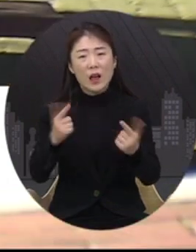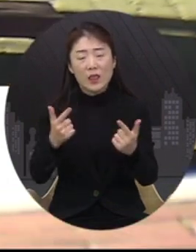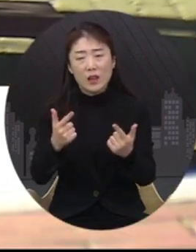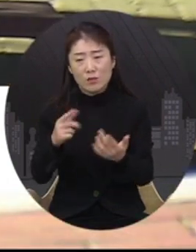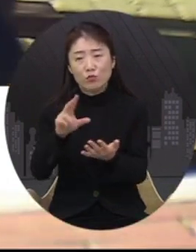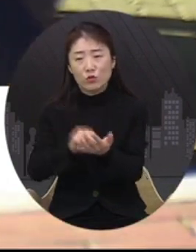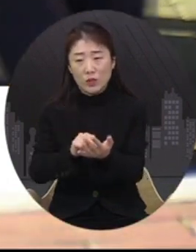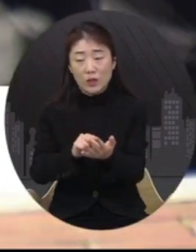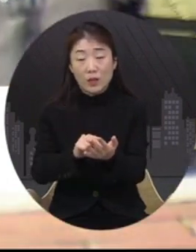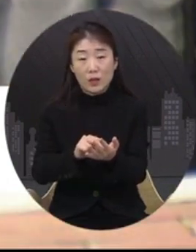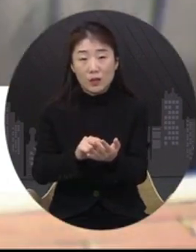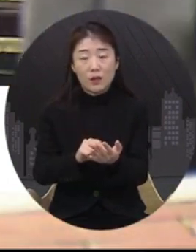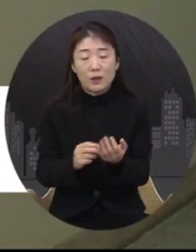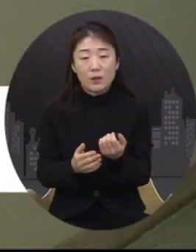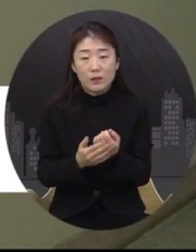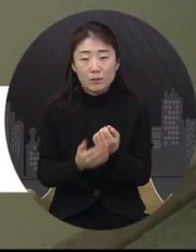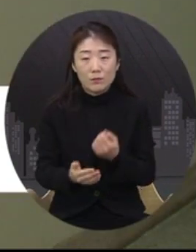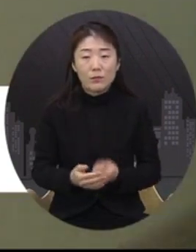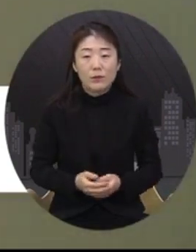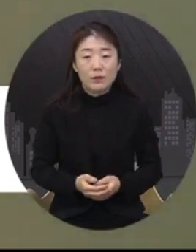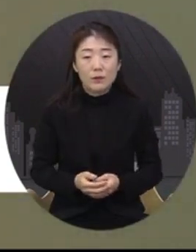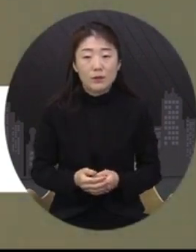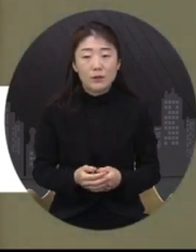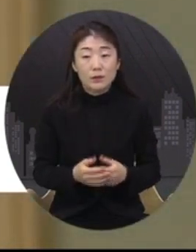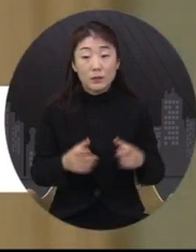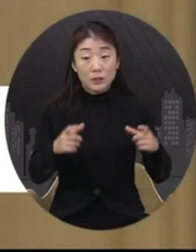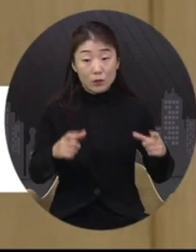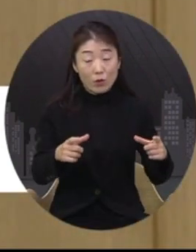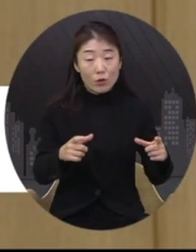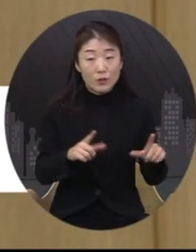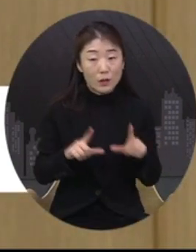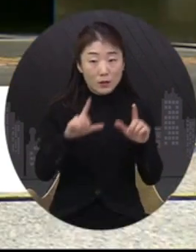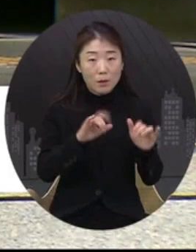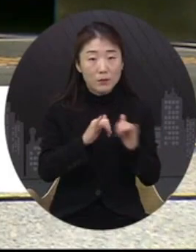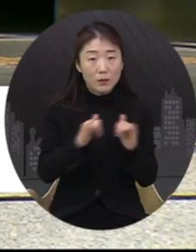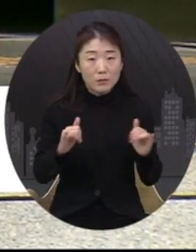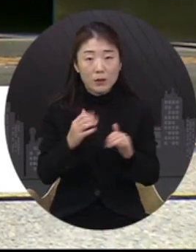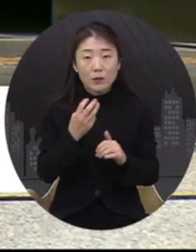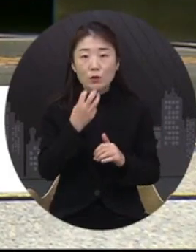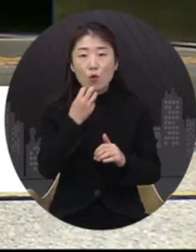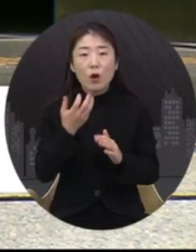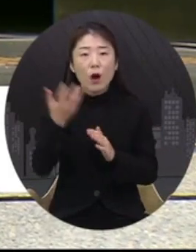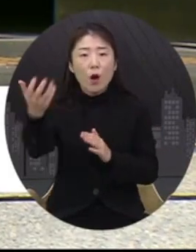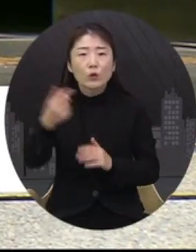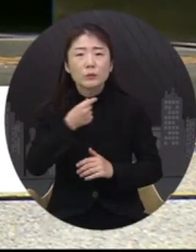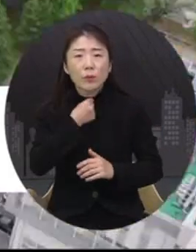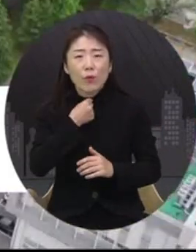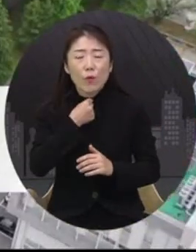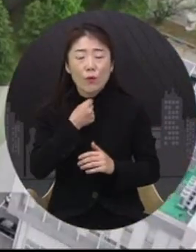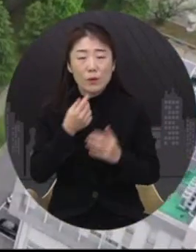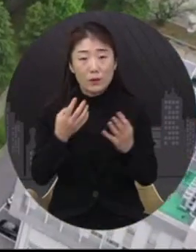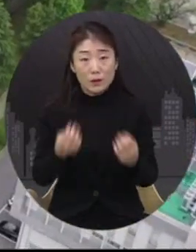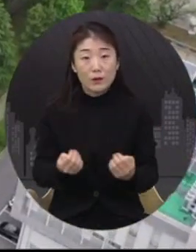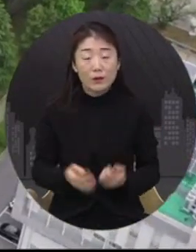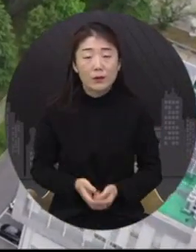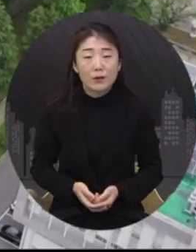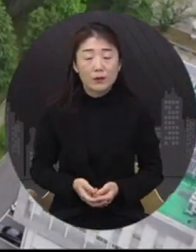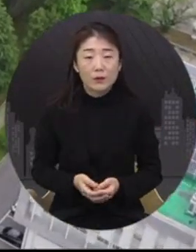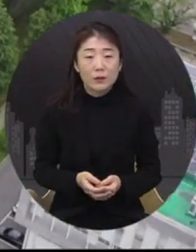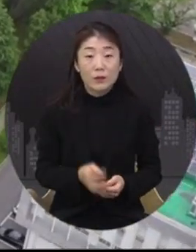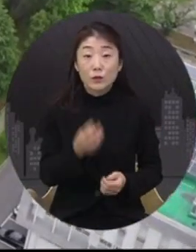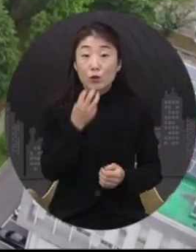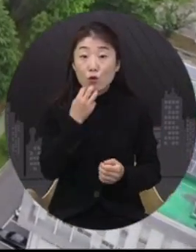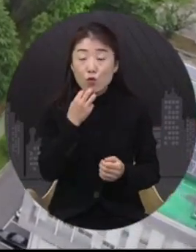배워라 이 걸려고 하는 것도 있고 그 규율이나 경들은 겨운 오고 넣으니 로코가 강하기 때문에 서울과